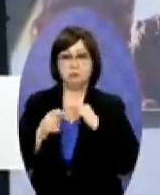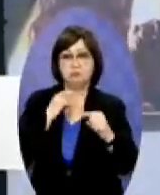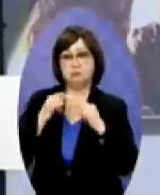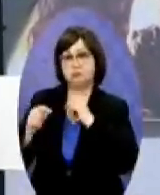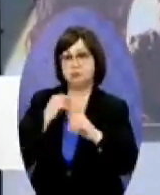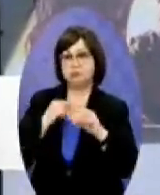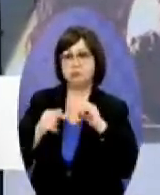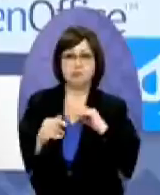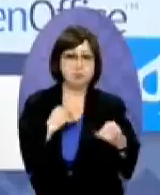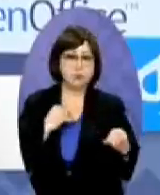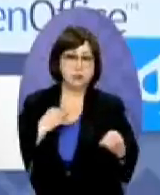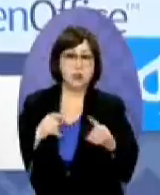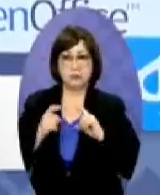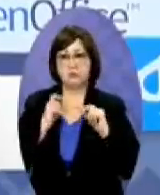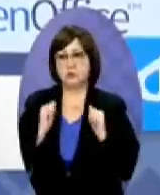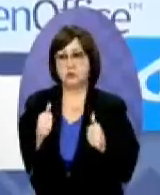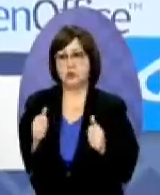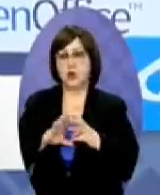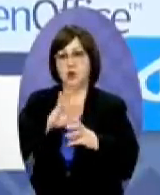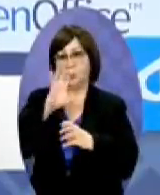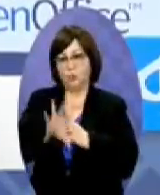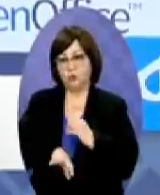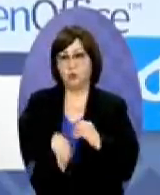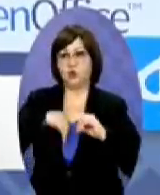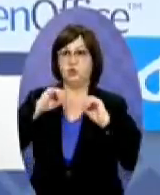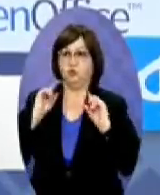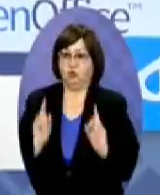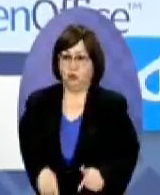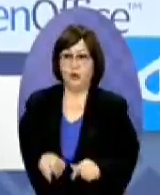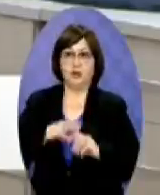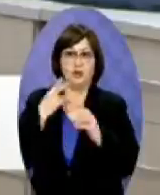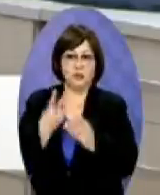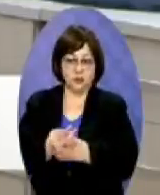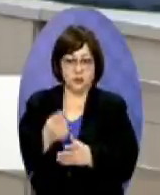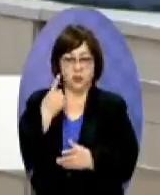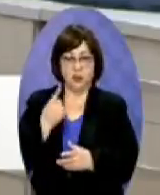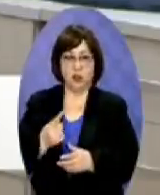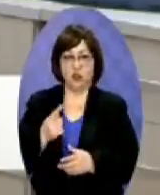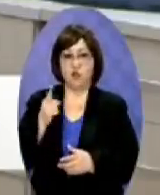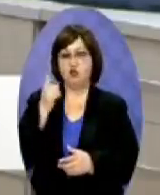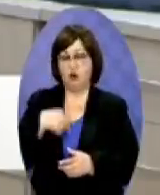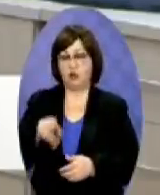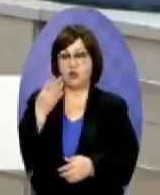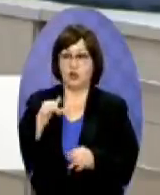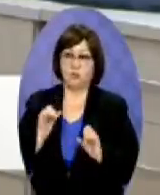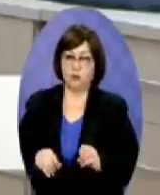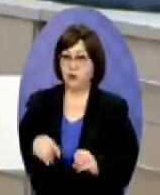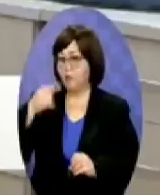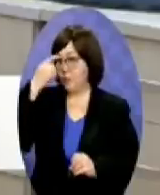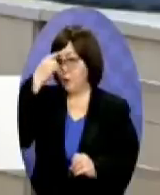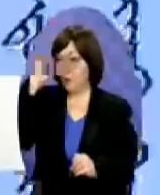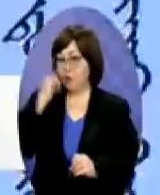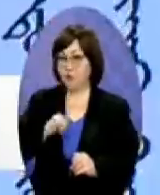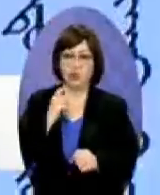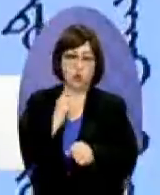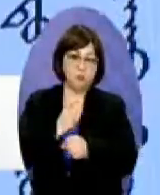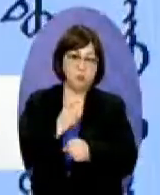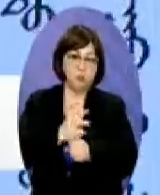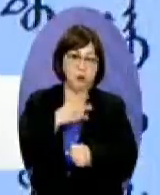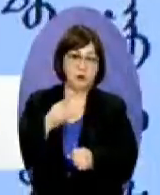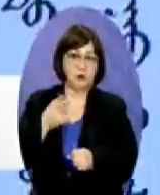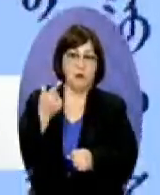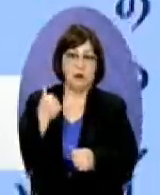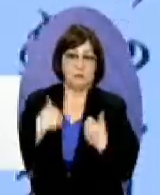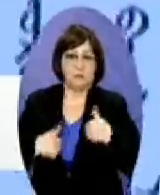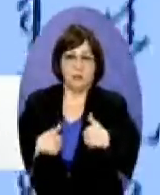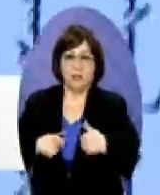Одоо энэ асуудлууд шийдэгдэж олон улсад хүлээн зөвшөөрөгдсөн нэгдсэн нэг кодчлалтай болсон. Мөн Монгол улсын хөдөлмөрийн баатар Гавьяат багш, хэл